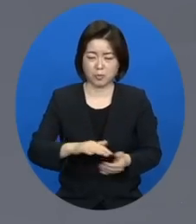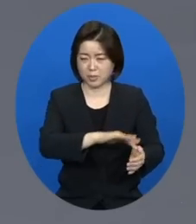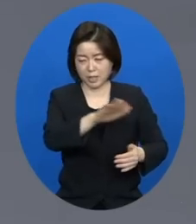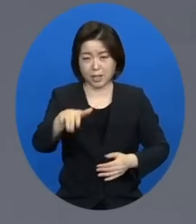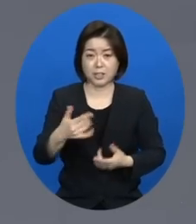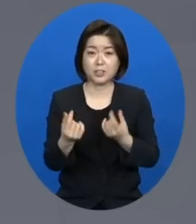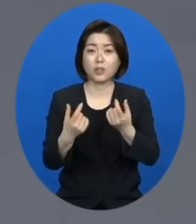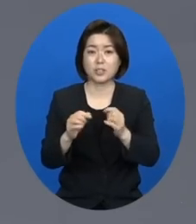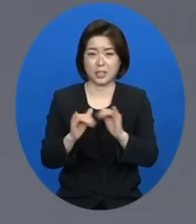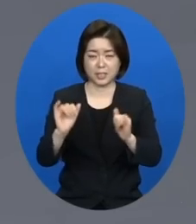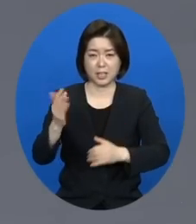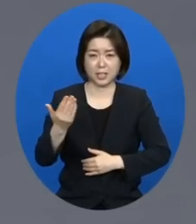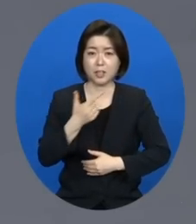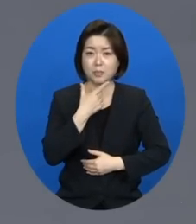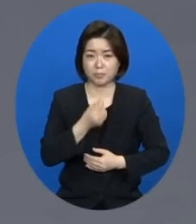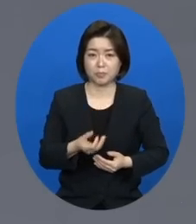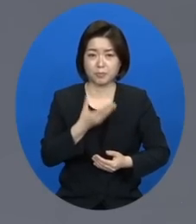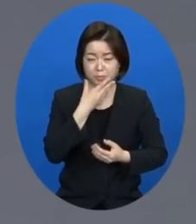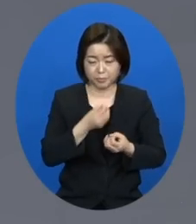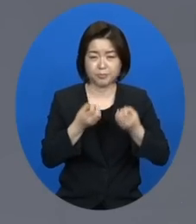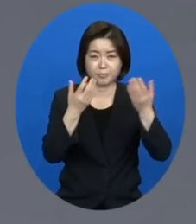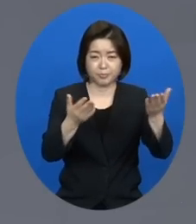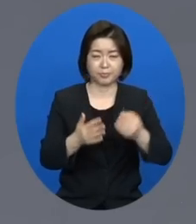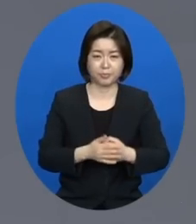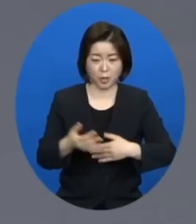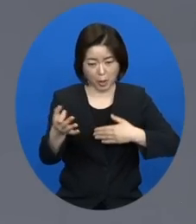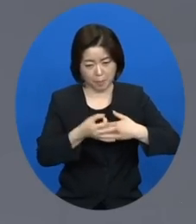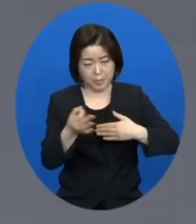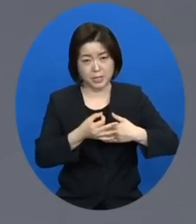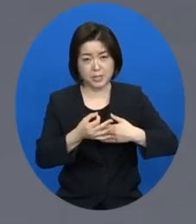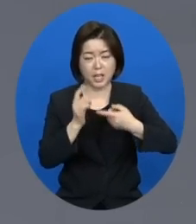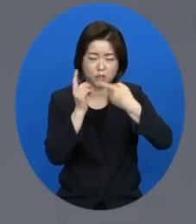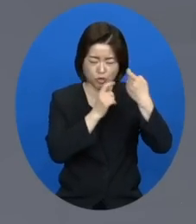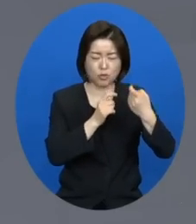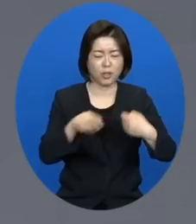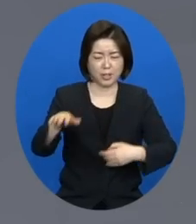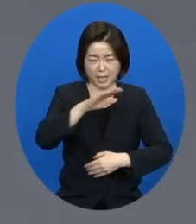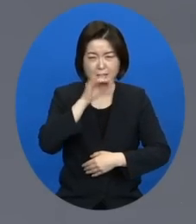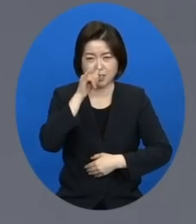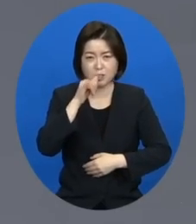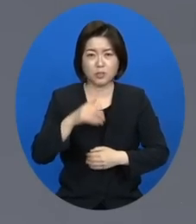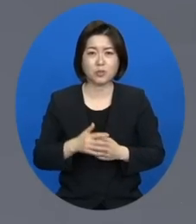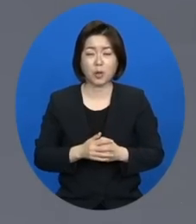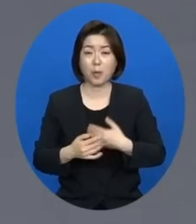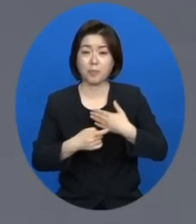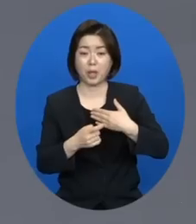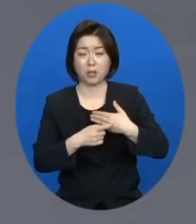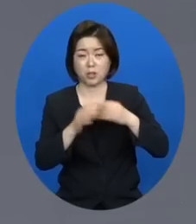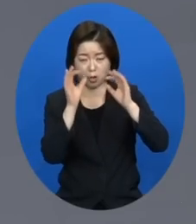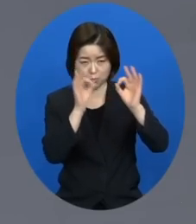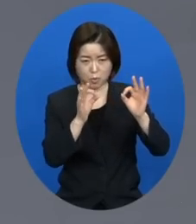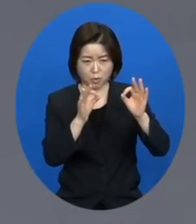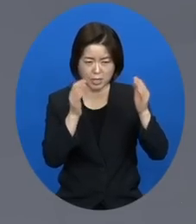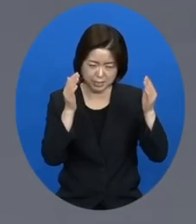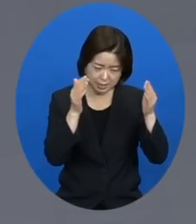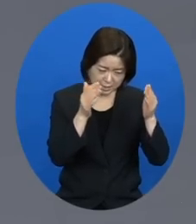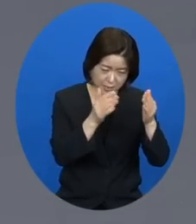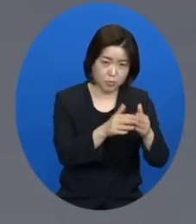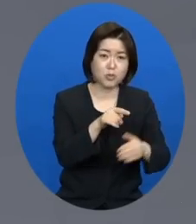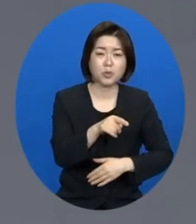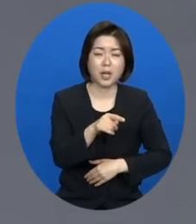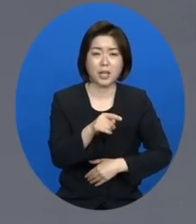축복합니다. 여러분들이 우리가 받는 이 피상성의 유혹이 있습니다. 겉으로 보이는 것에만 집중하고자